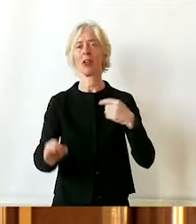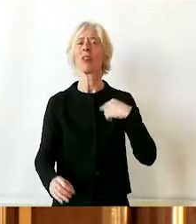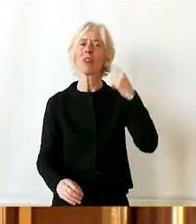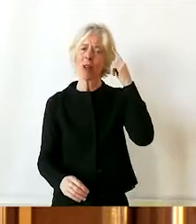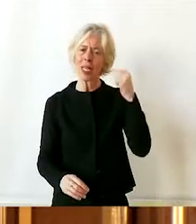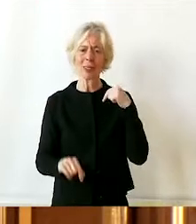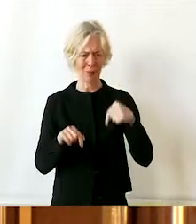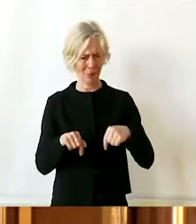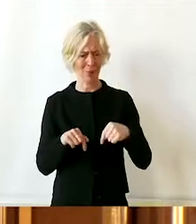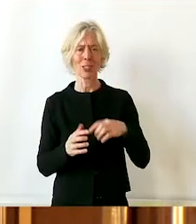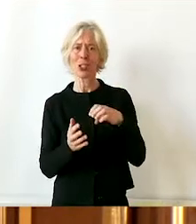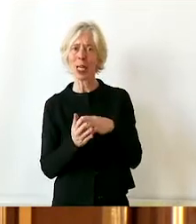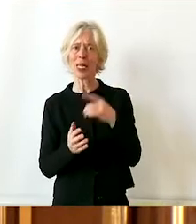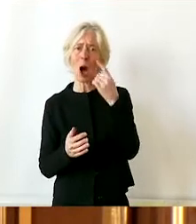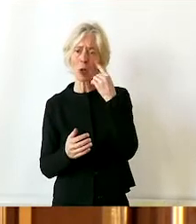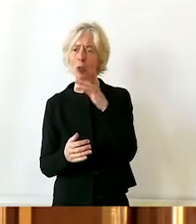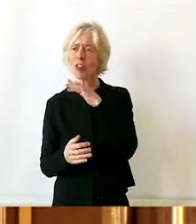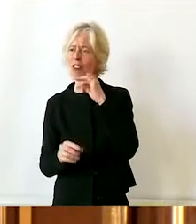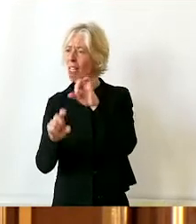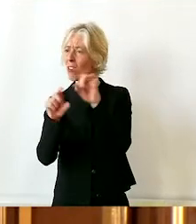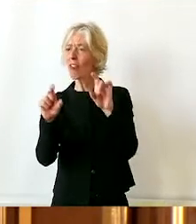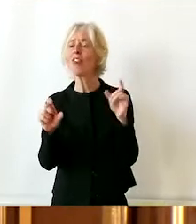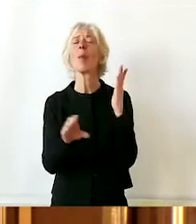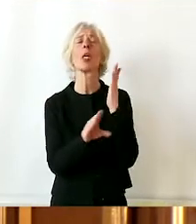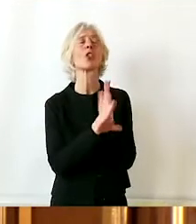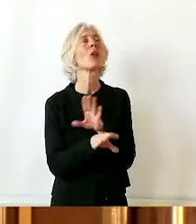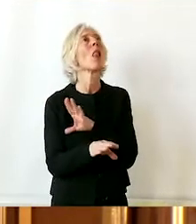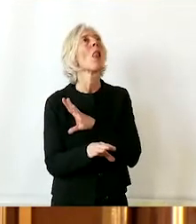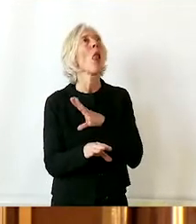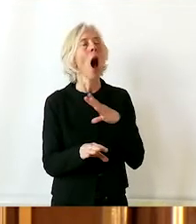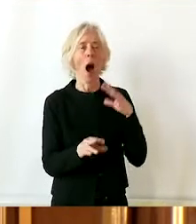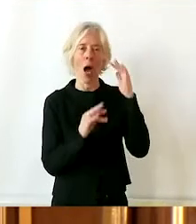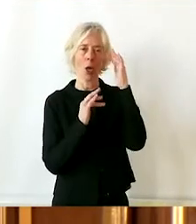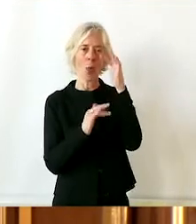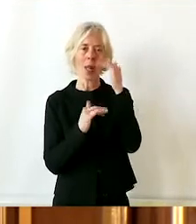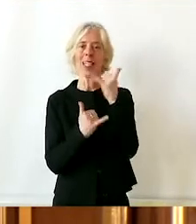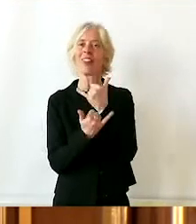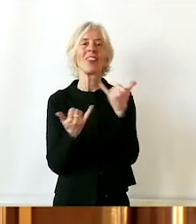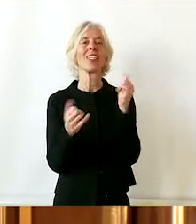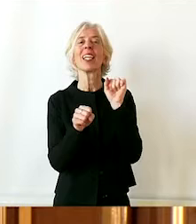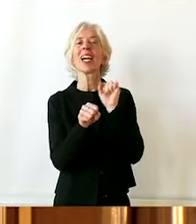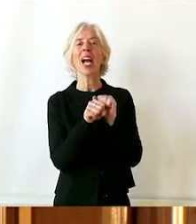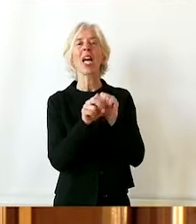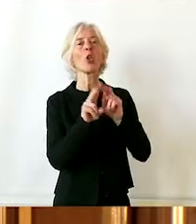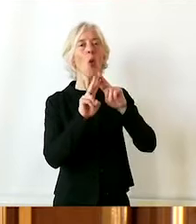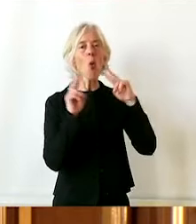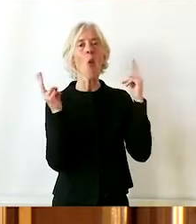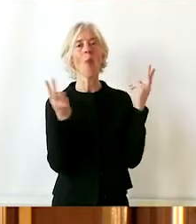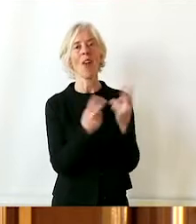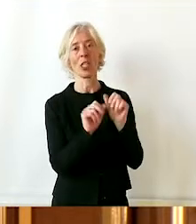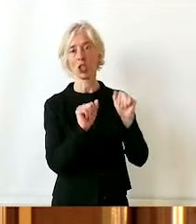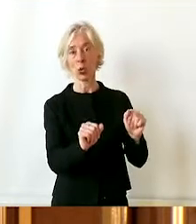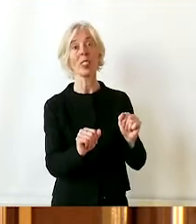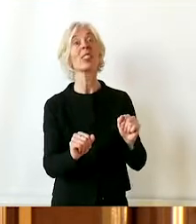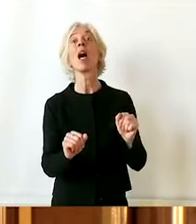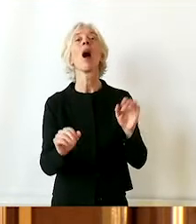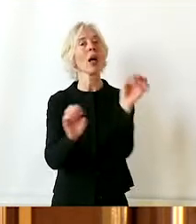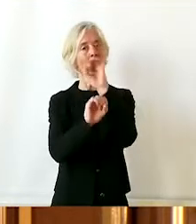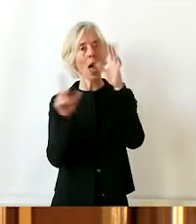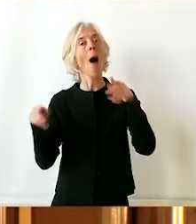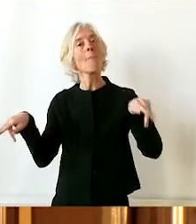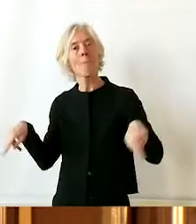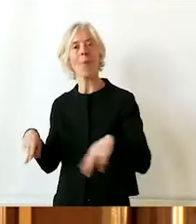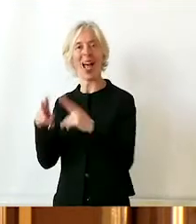schon lange, bevor wir auch über Pariser Klimaschutzziele gesprochen haben, mit dem Mindset und mit der Brille unterwegs sind, wie man die Welt besser machen